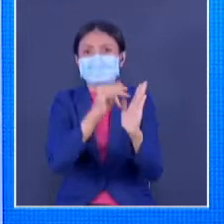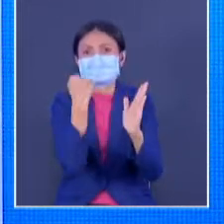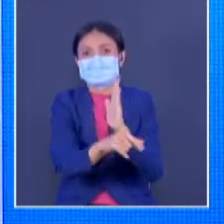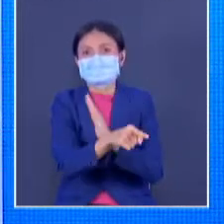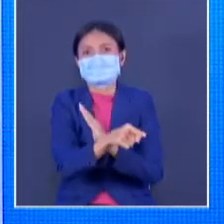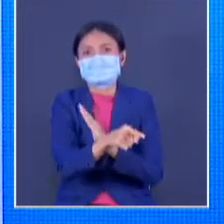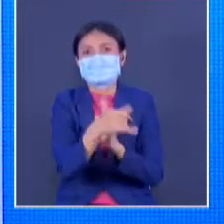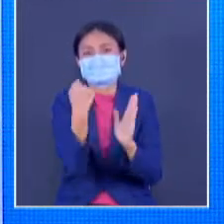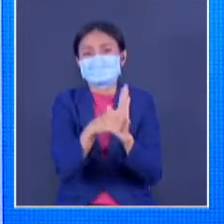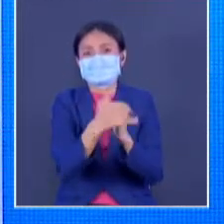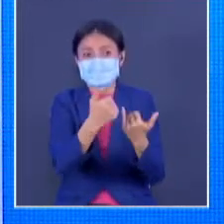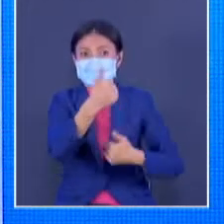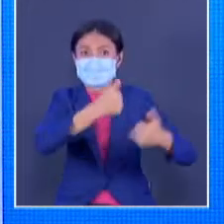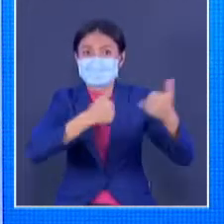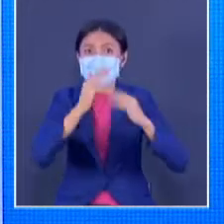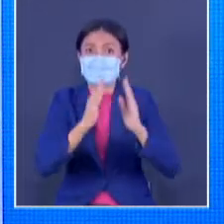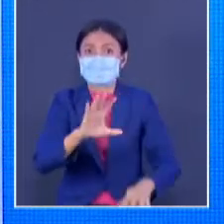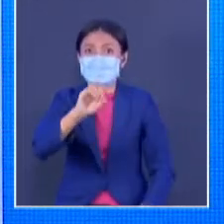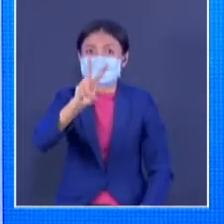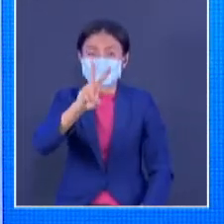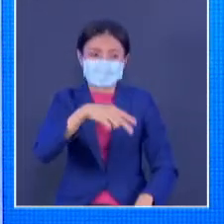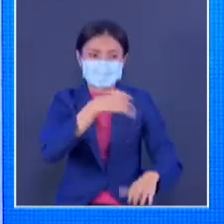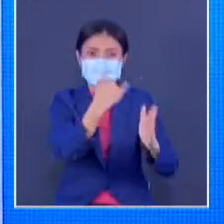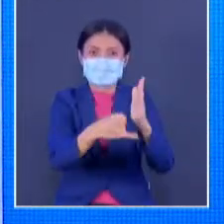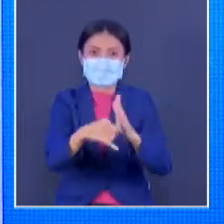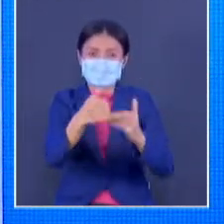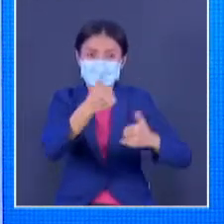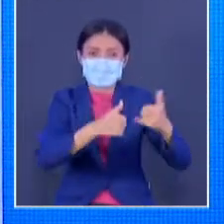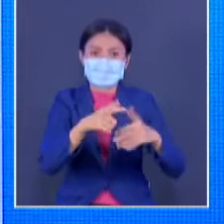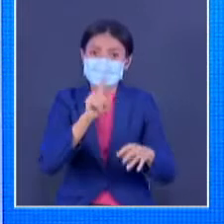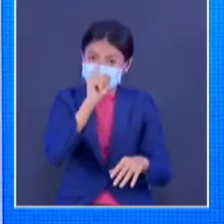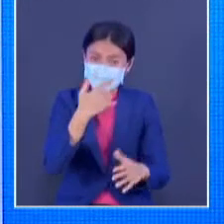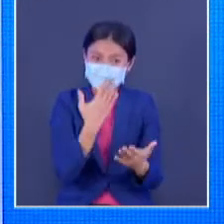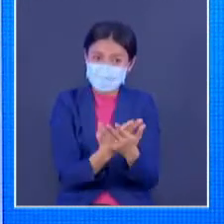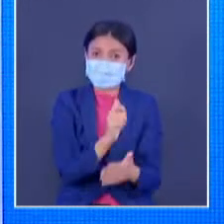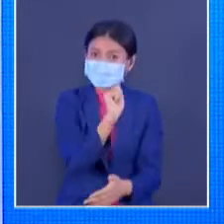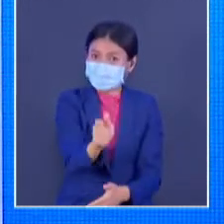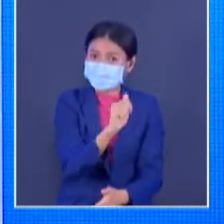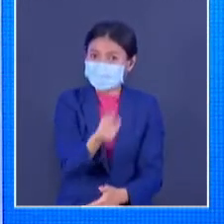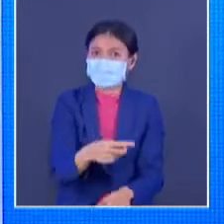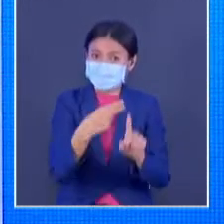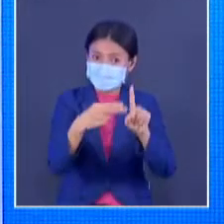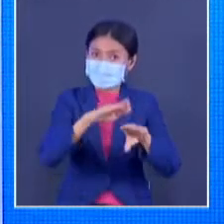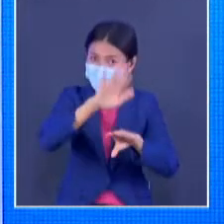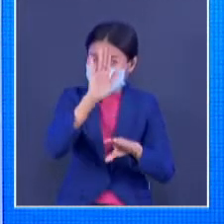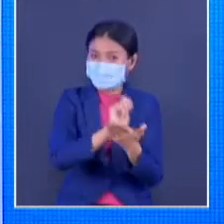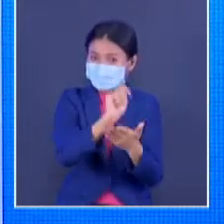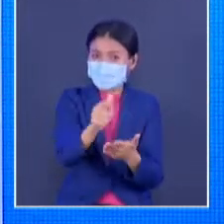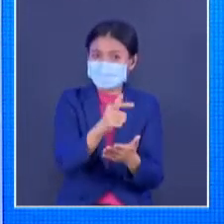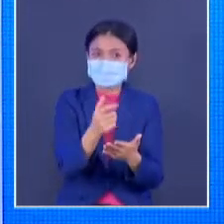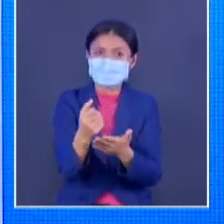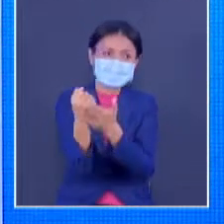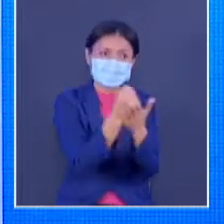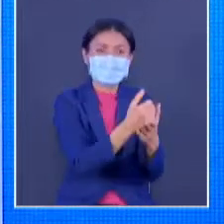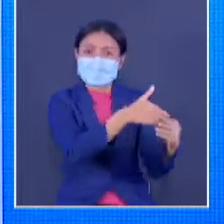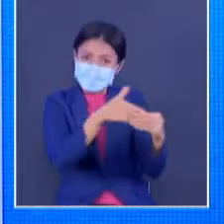ราวนี้ไปจับได้52รายปรากฏว่าแต่ละรายนั้นต้องจ่ายเงินหลักหมื่นบาทถึงจะข้ามพรมแดนอย่างผิดกฎหมายนี้มาถึ